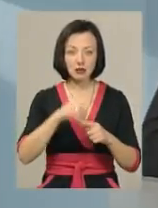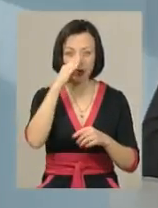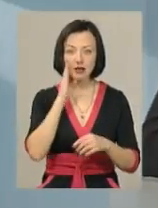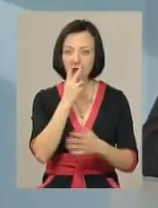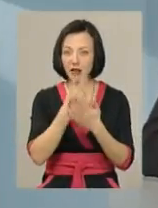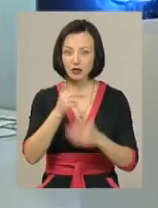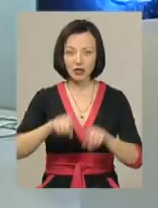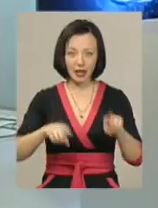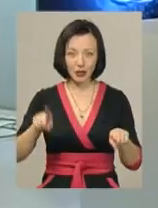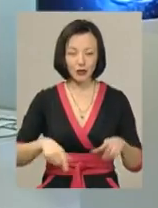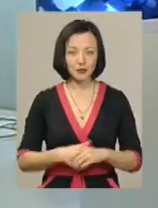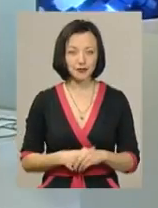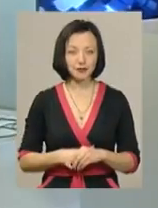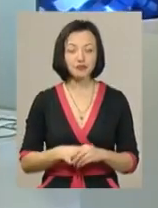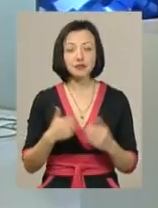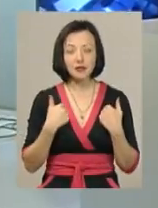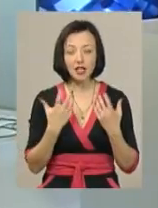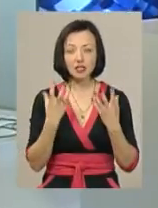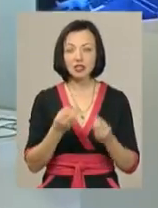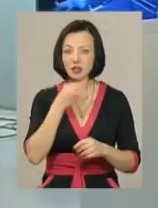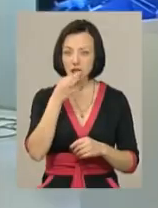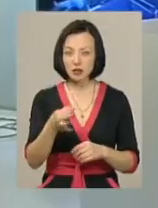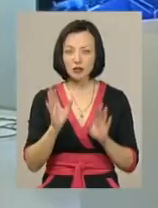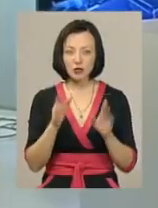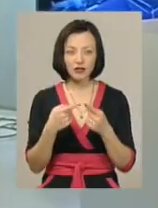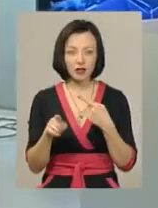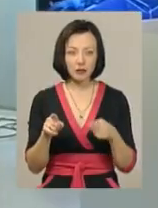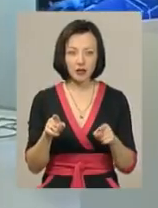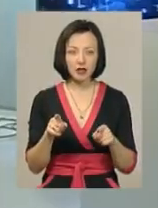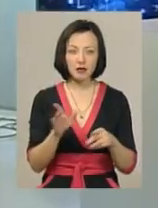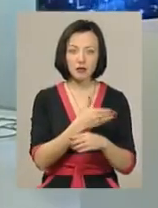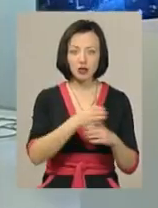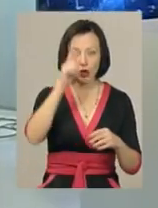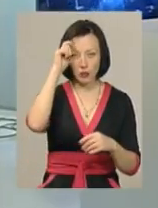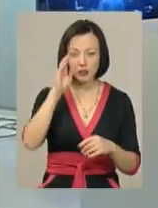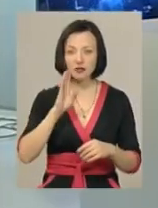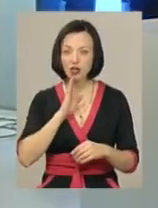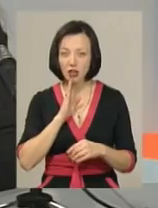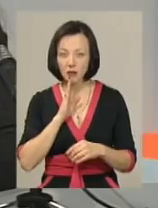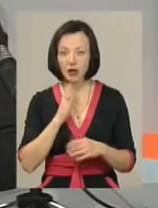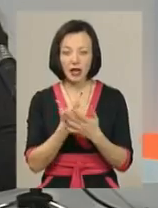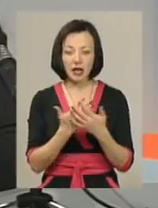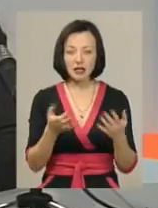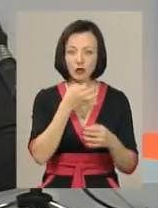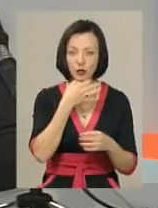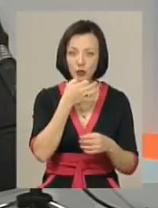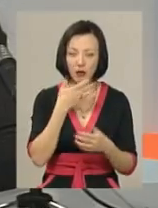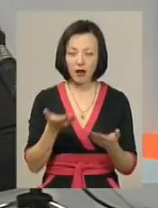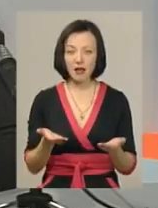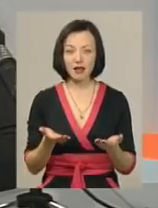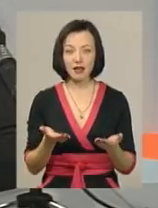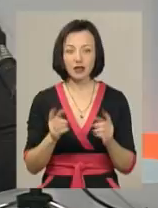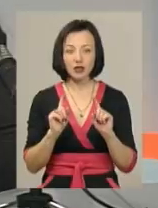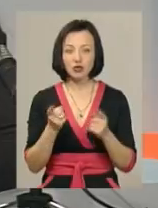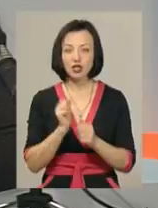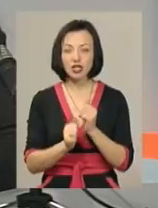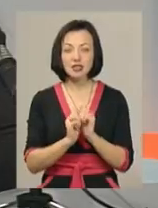ба зауважила що звичайно тут буде відмінність між хлопчиками і дівчатками тому що різніпа подобання